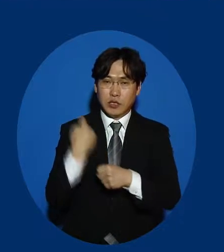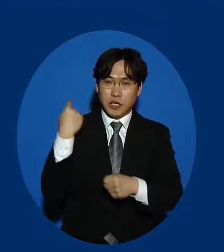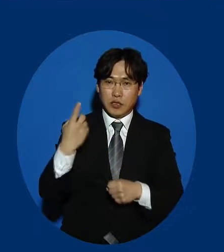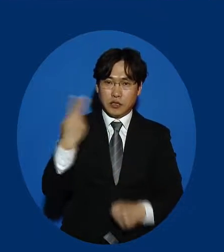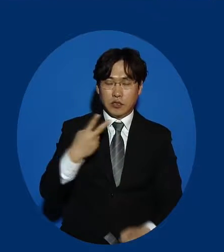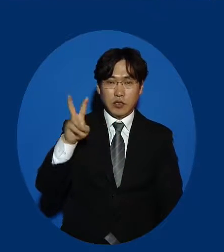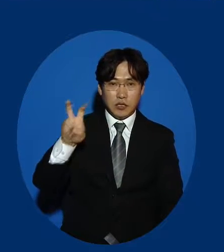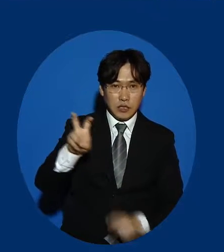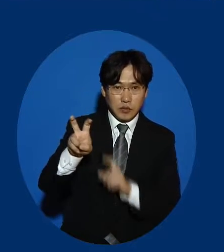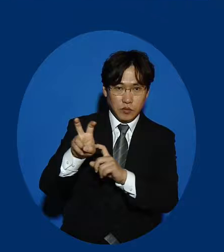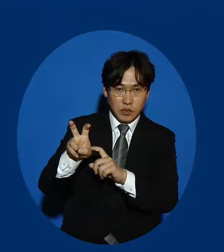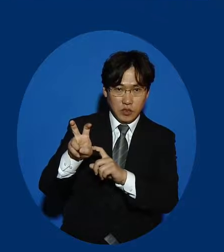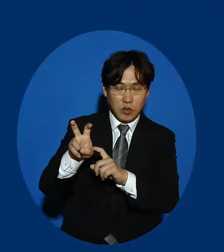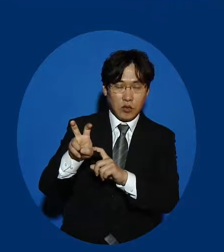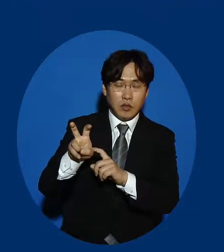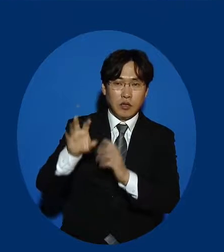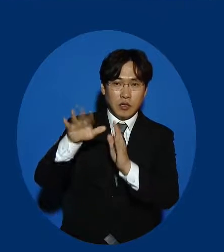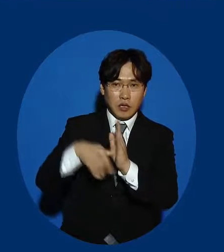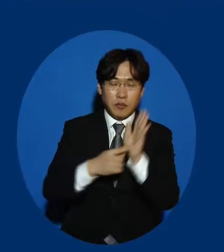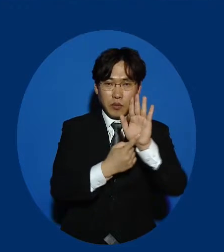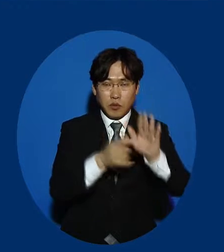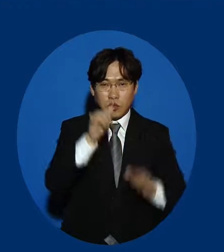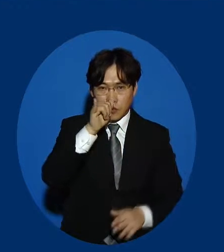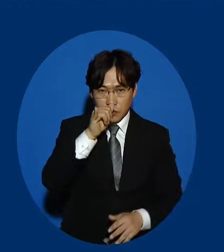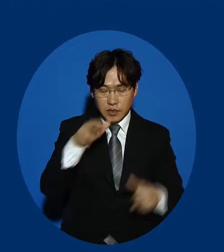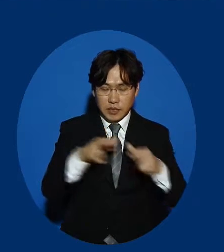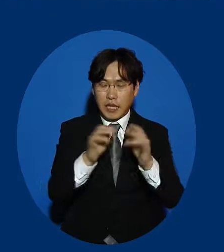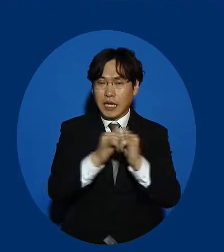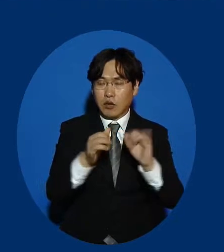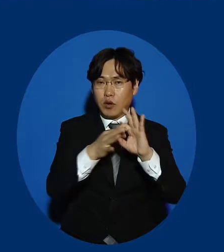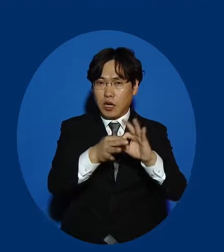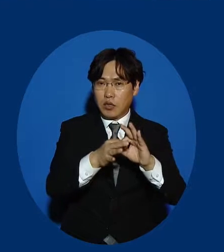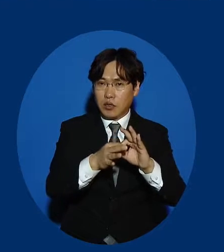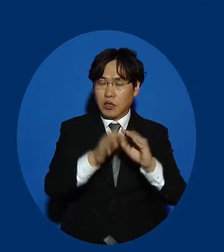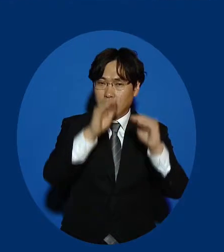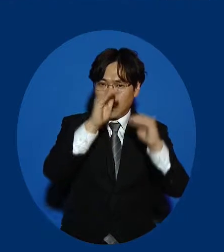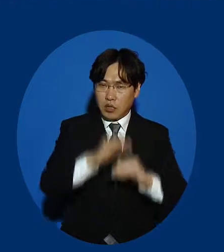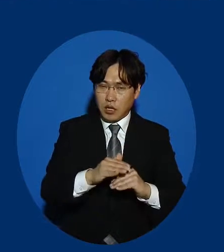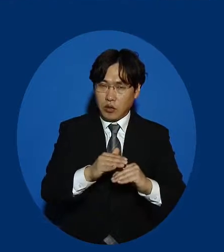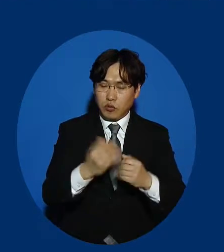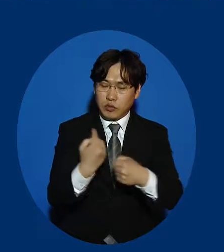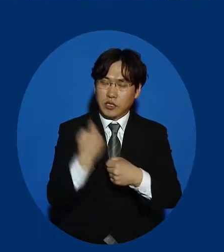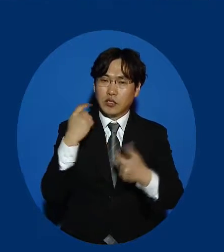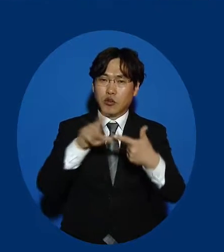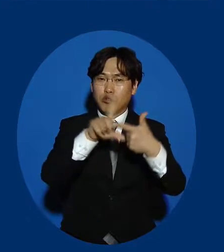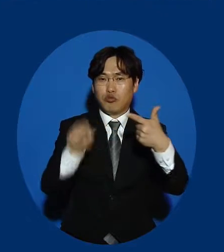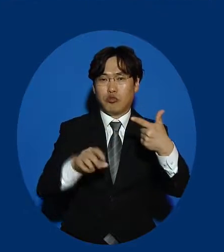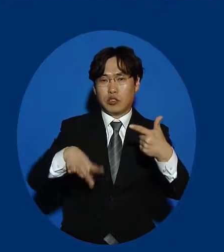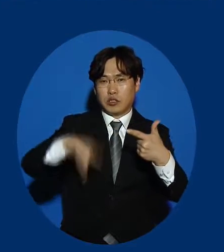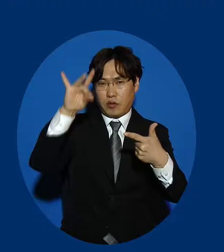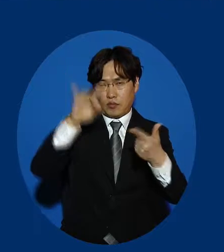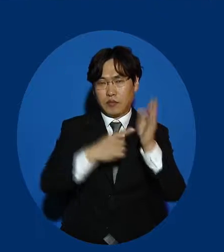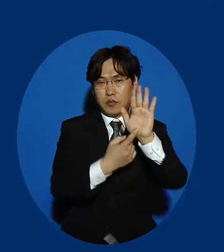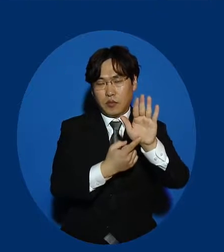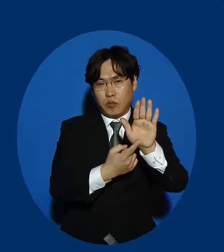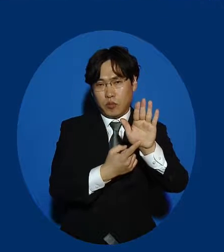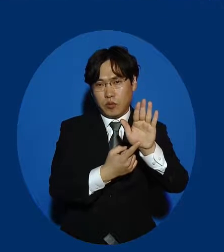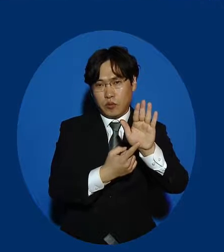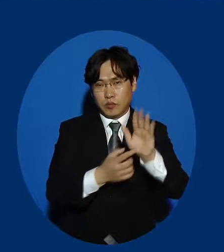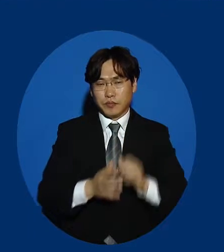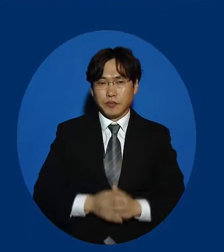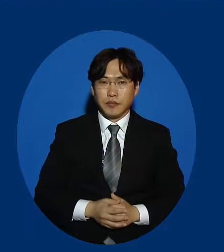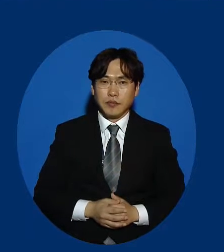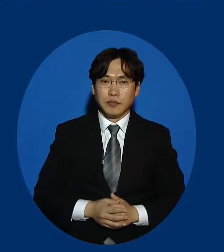작년 초에 복지시설에 대한 가이드라인이 있었지만 장애인과 관련된 가이드라인은 작년 6월달에 만든 게 좀 처음이고요. 굉장히